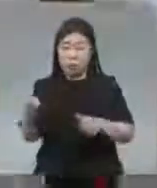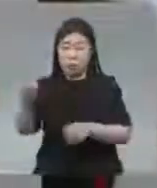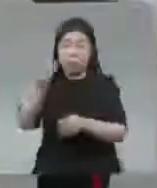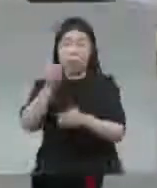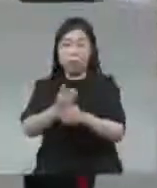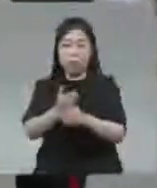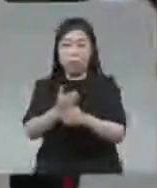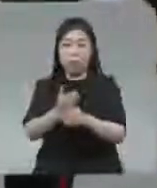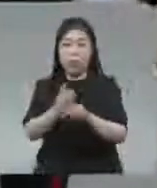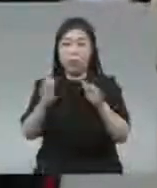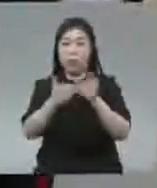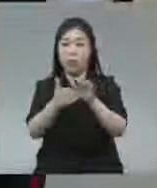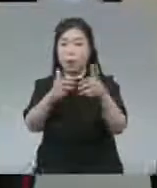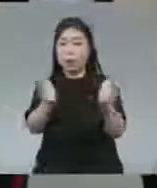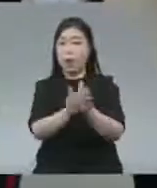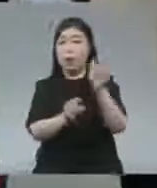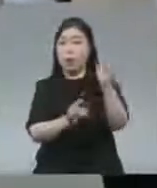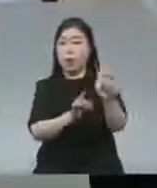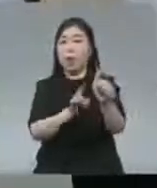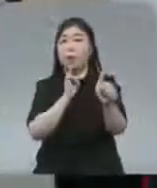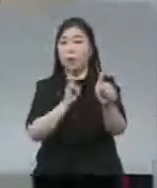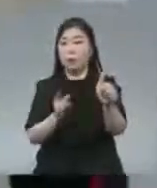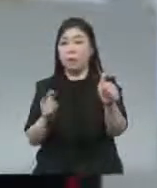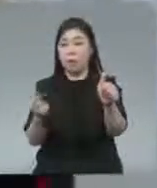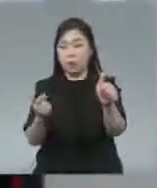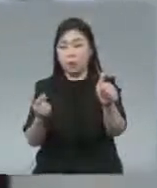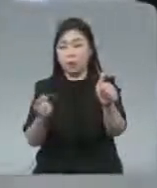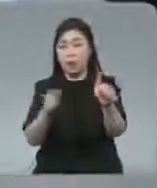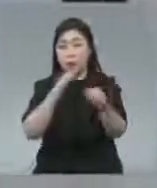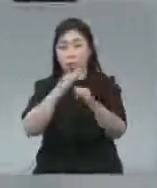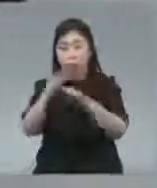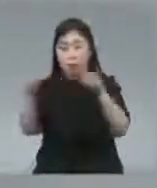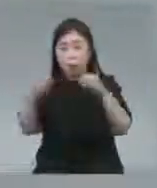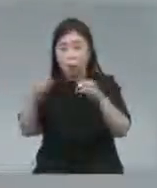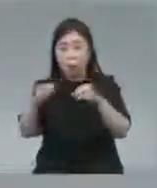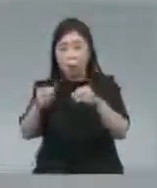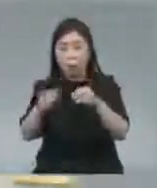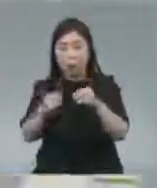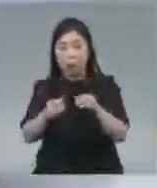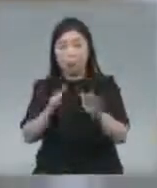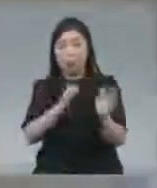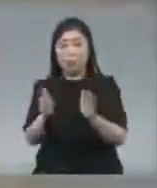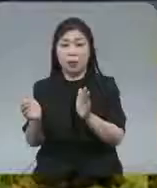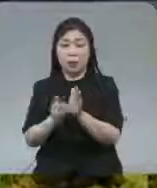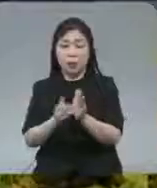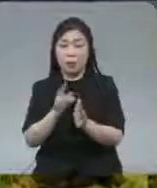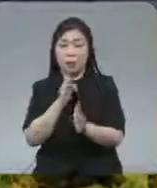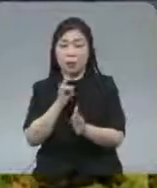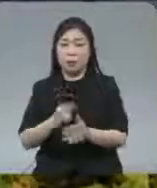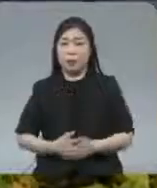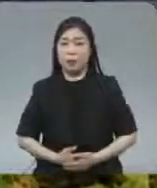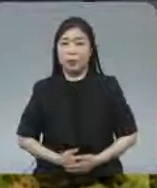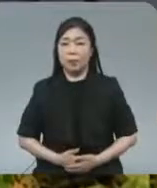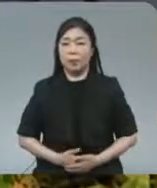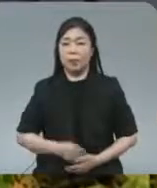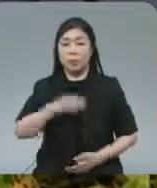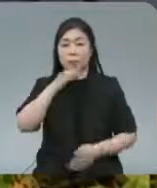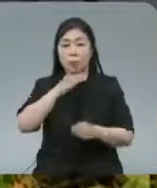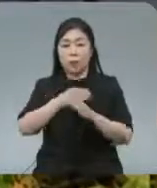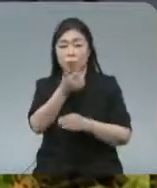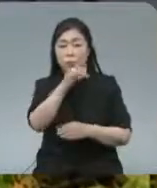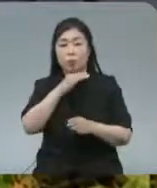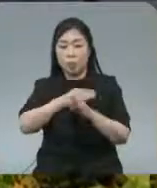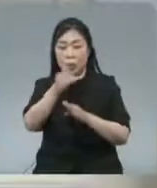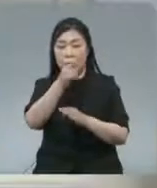melalui pertukaran surat tersebut kedua pemimpin sependapat akan perlunya pemulihan kepercayaan antara kedua Korea serta memajukan